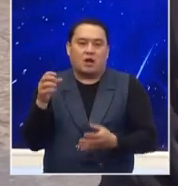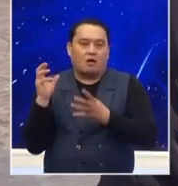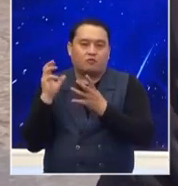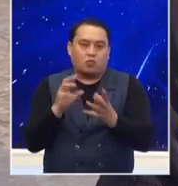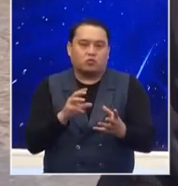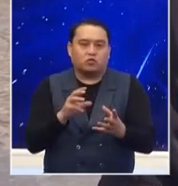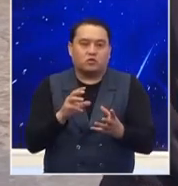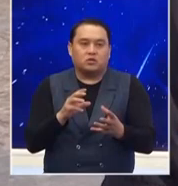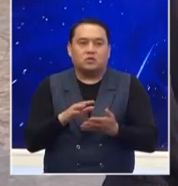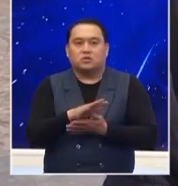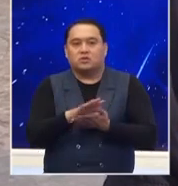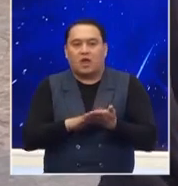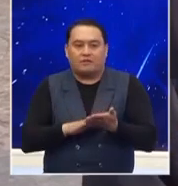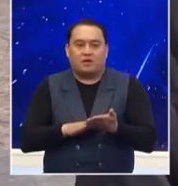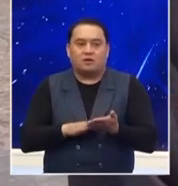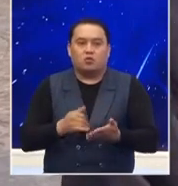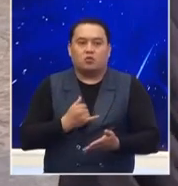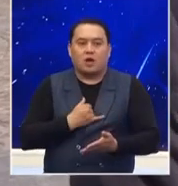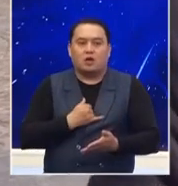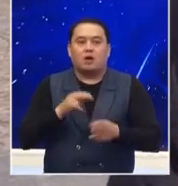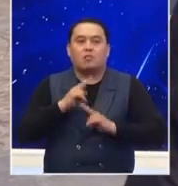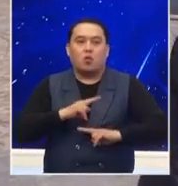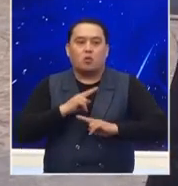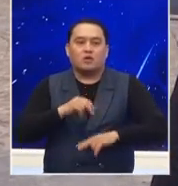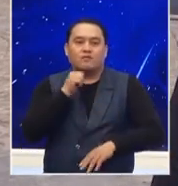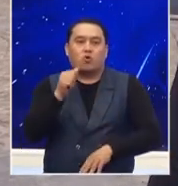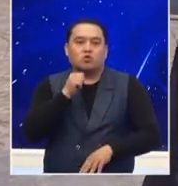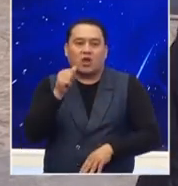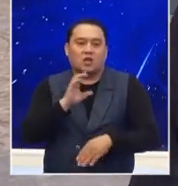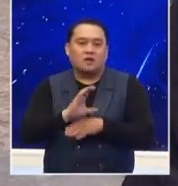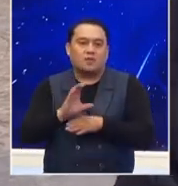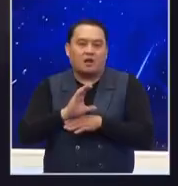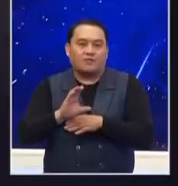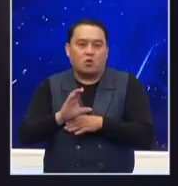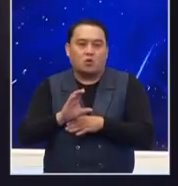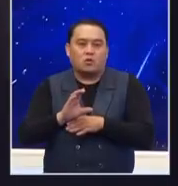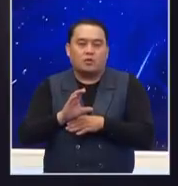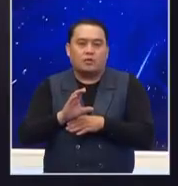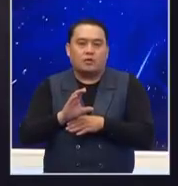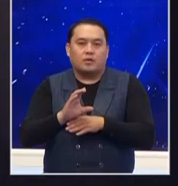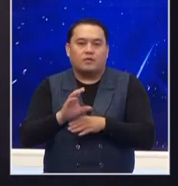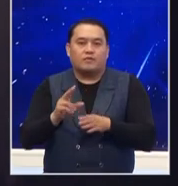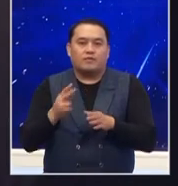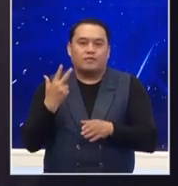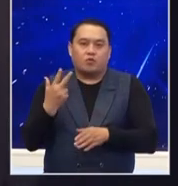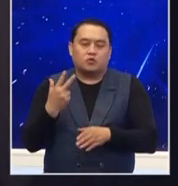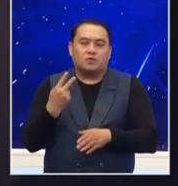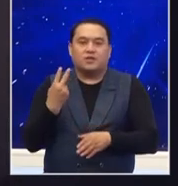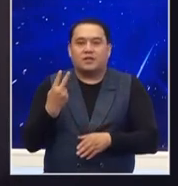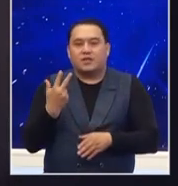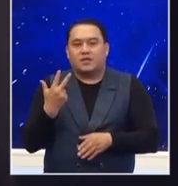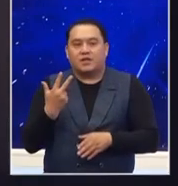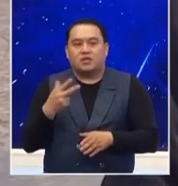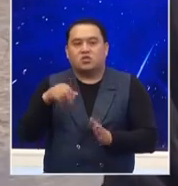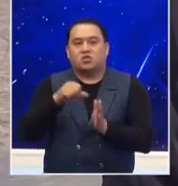дали. Сейчас тестовый режим, сейчас Сарарка Автопром, кустанайское производство, нам дали ютонг 8,3 метра. Общая